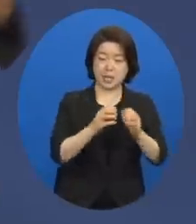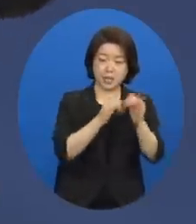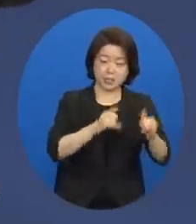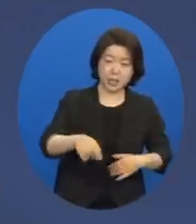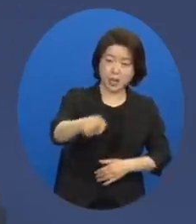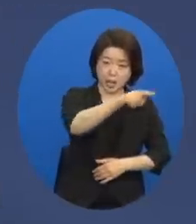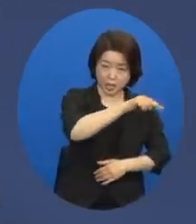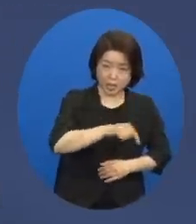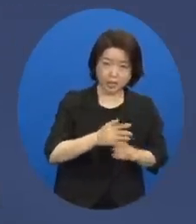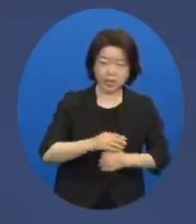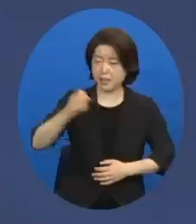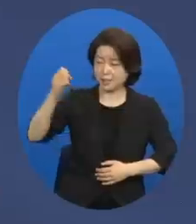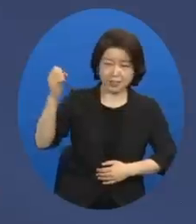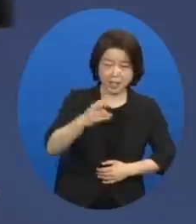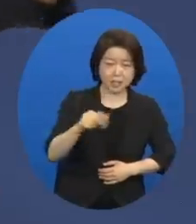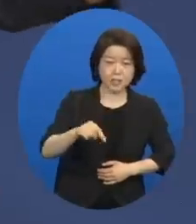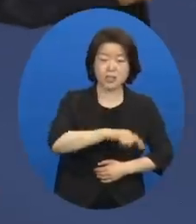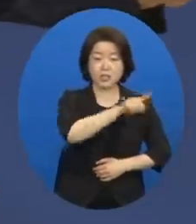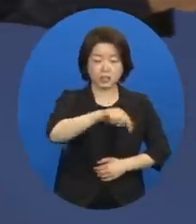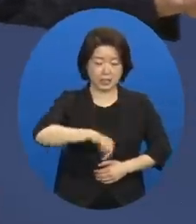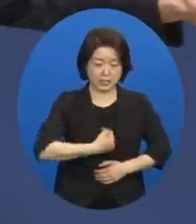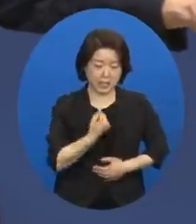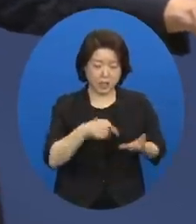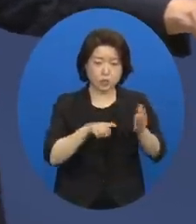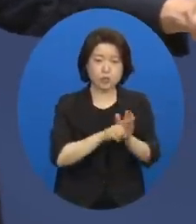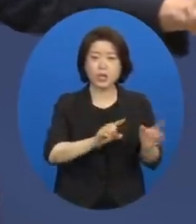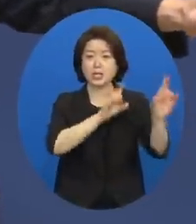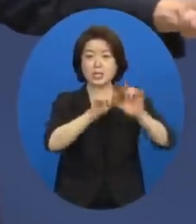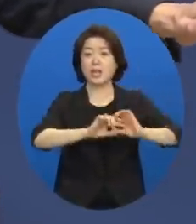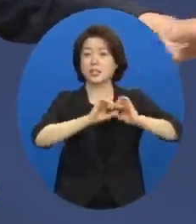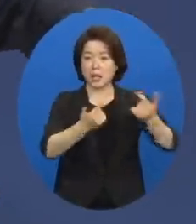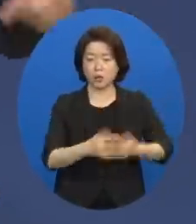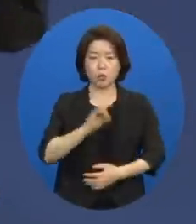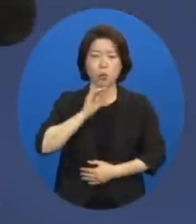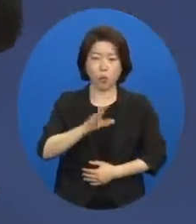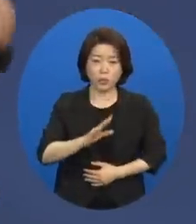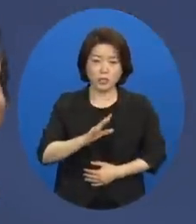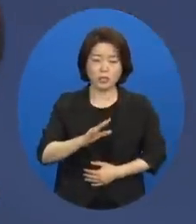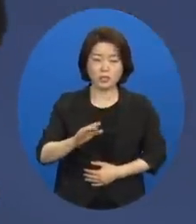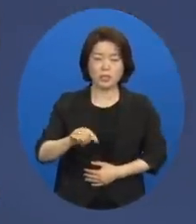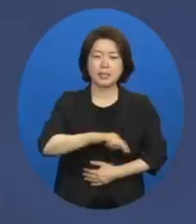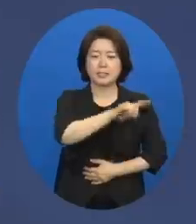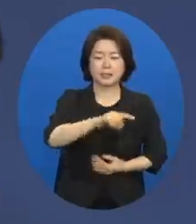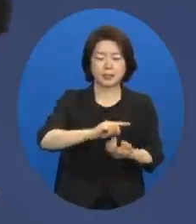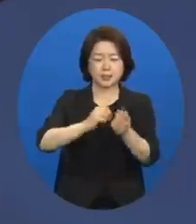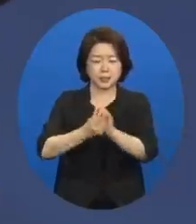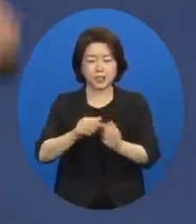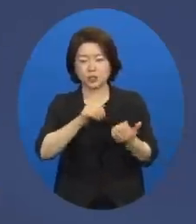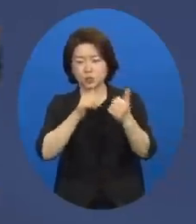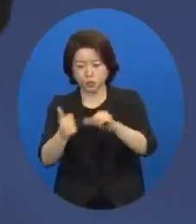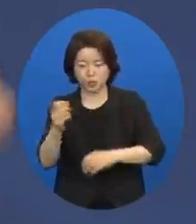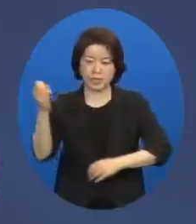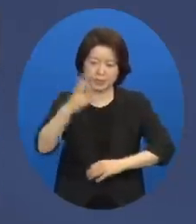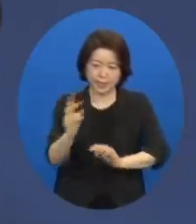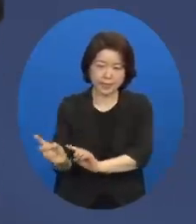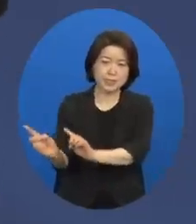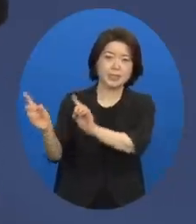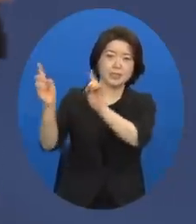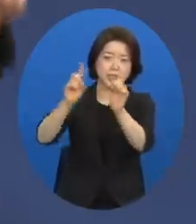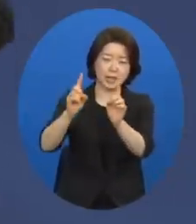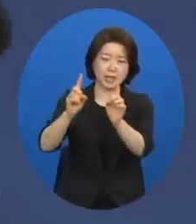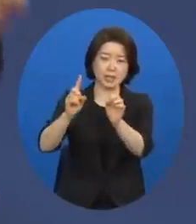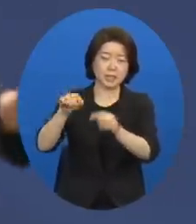하여금 다시는 그들 자신을 위하여 살지 않고 오직 그들을 대신하여 죽었다가 다시